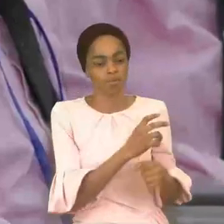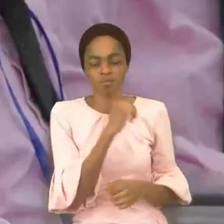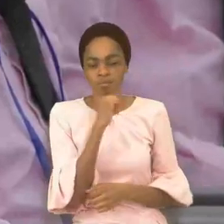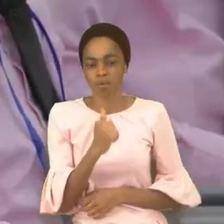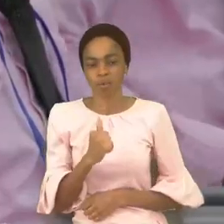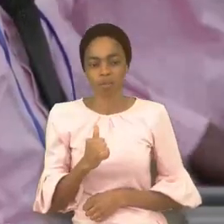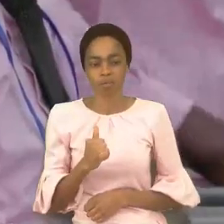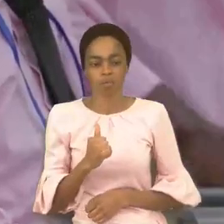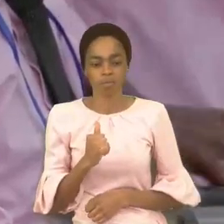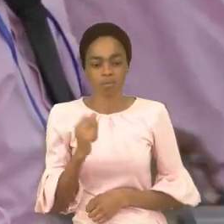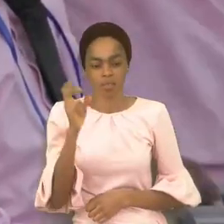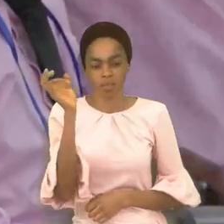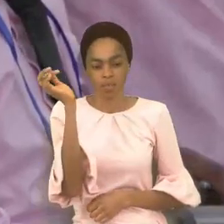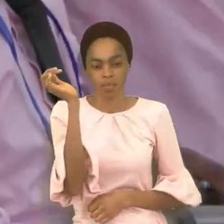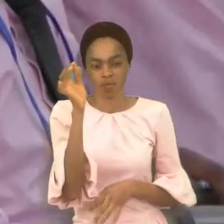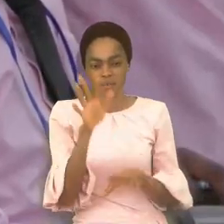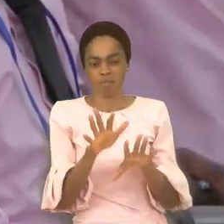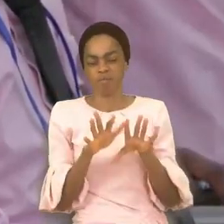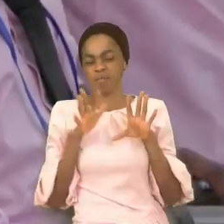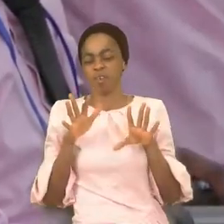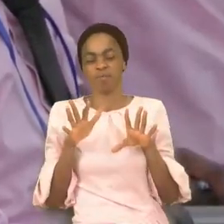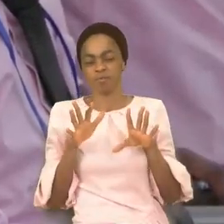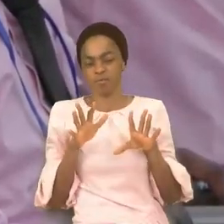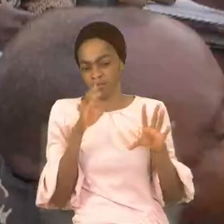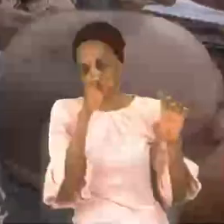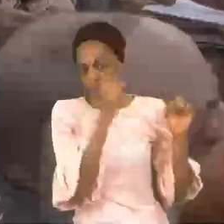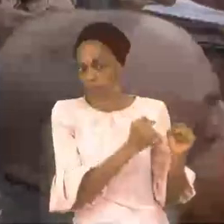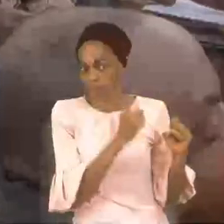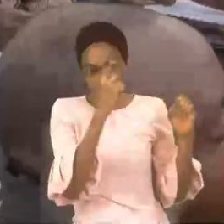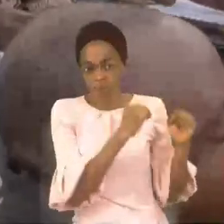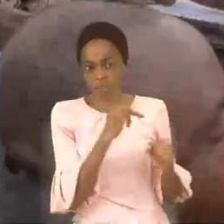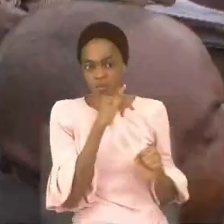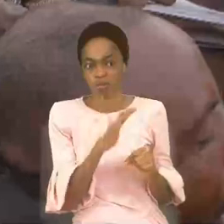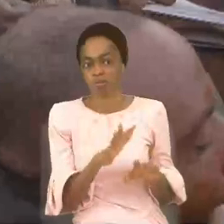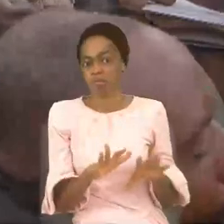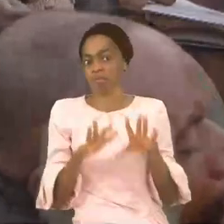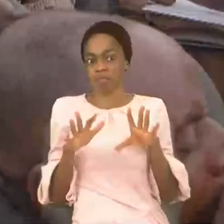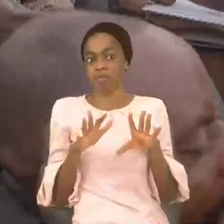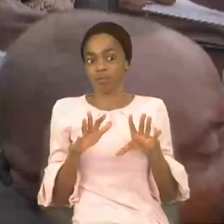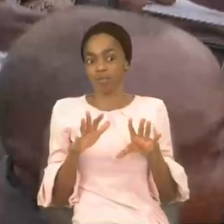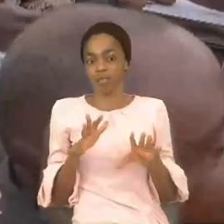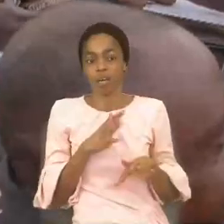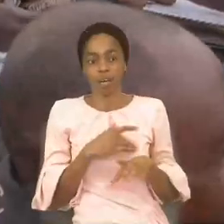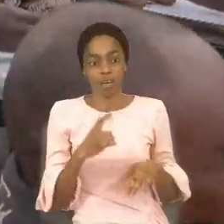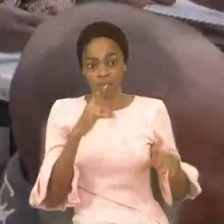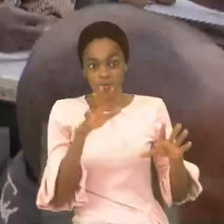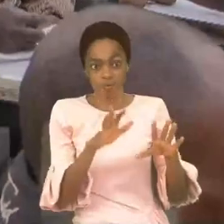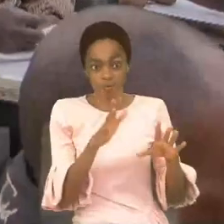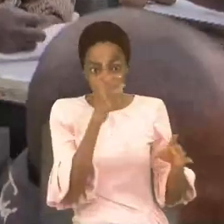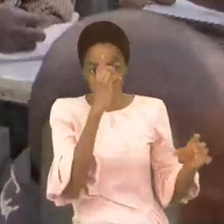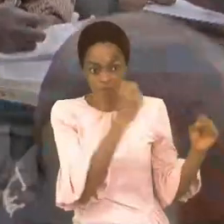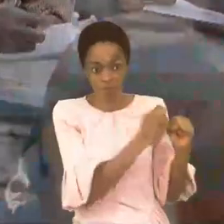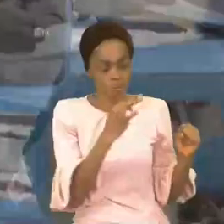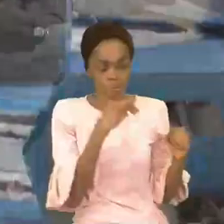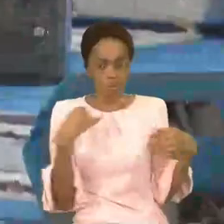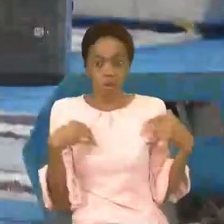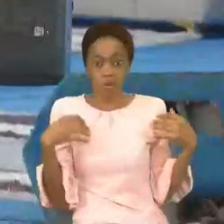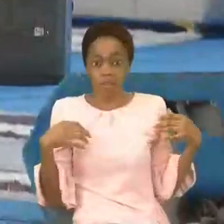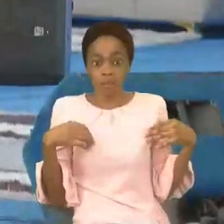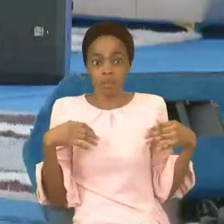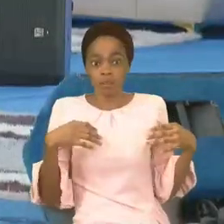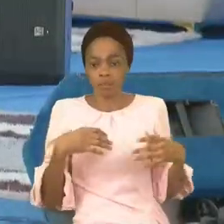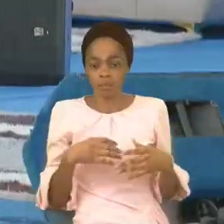foi de lâcheté. La foi n'est pas lâche. La foi ne tremble pas, mais la